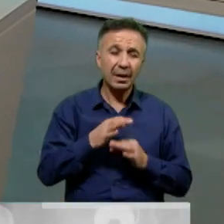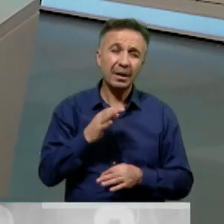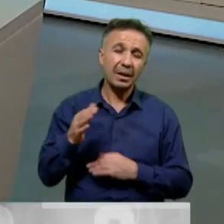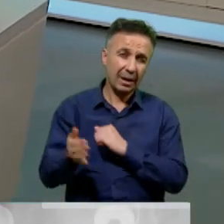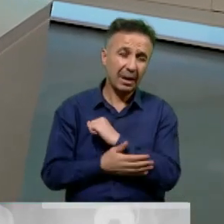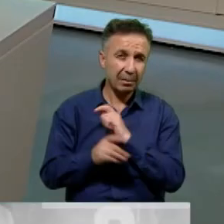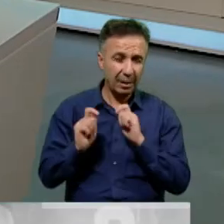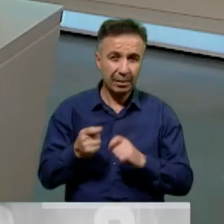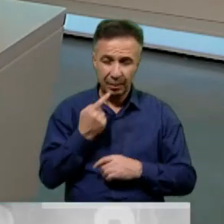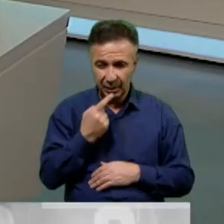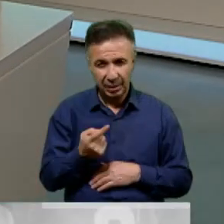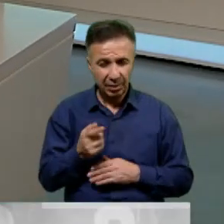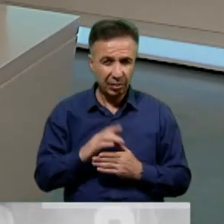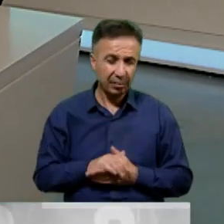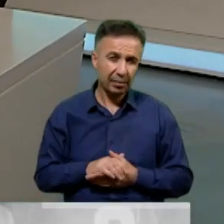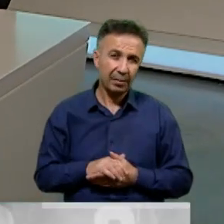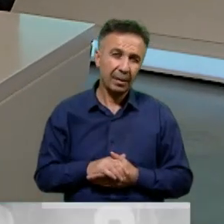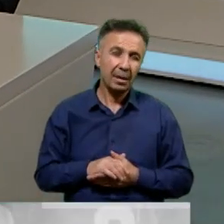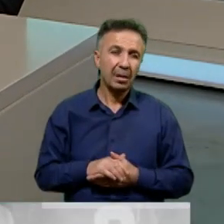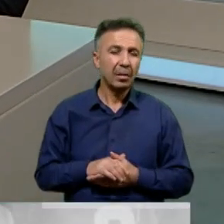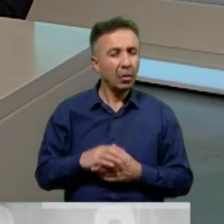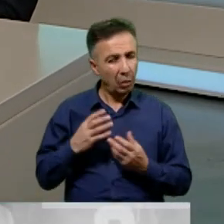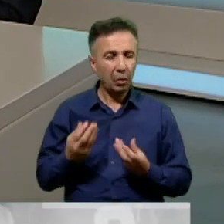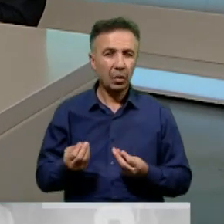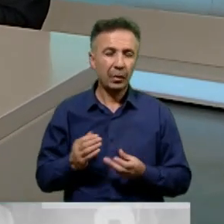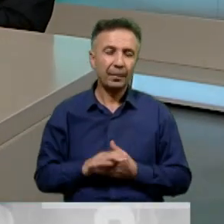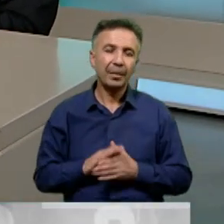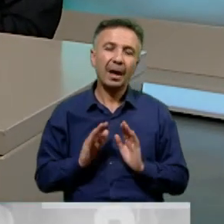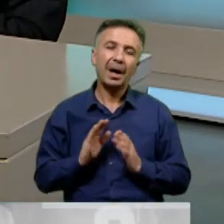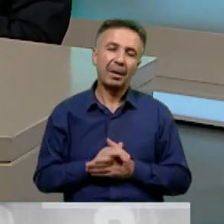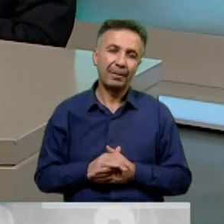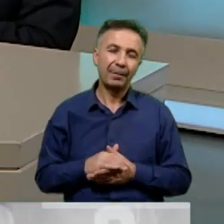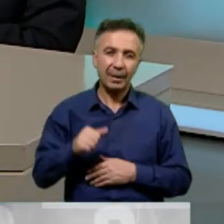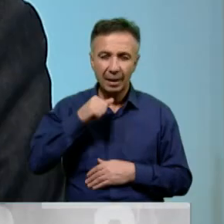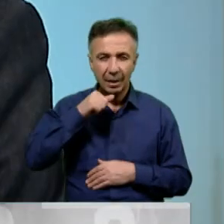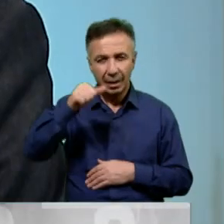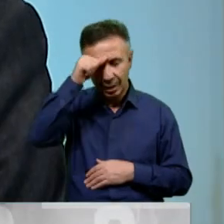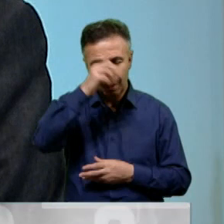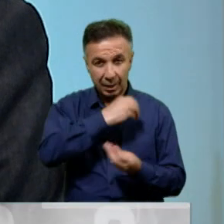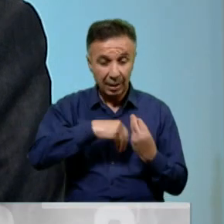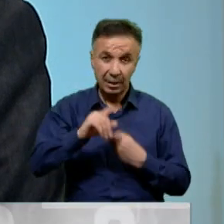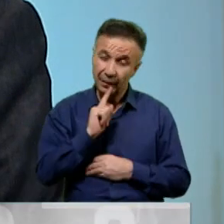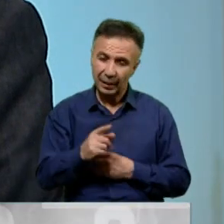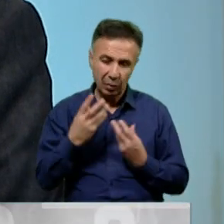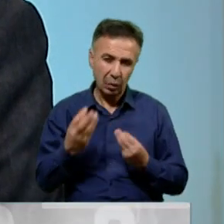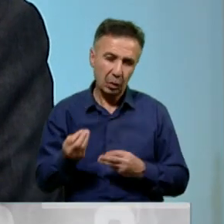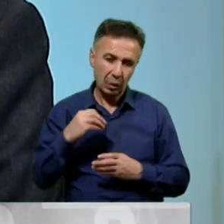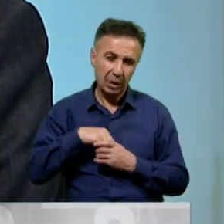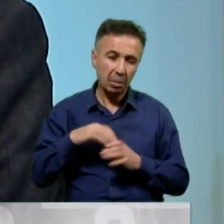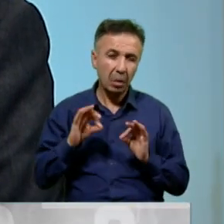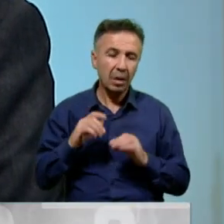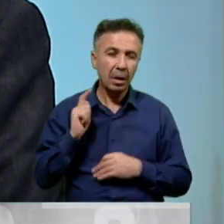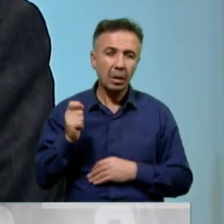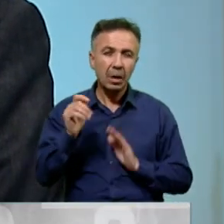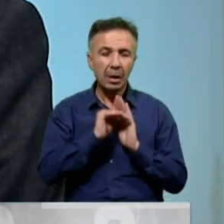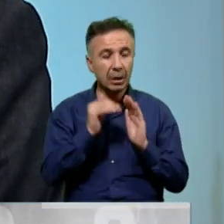etsem deseniz ona bir şeyler diyebiliriz. Ama hac farz olduğu için. Ama hac farz. Mutlaka